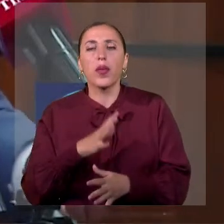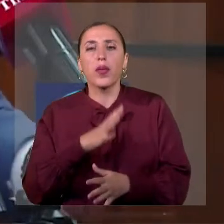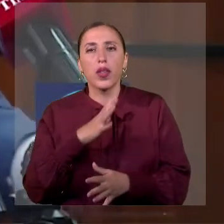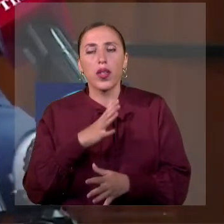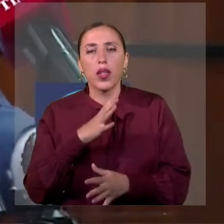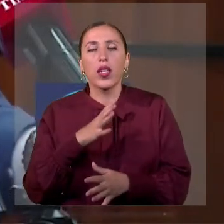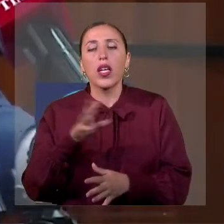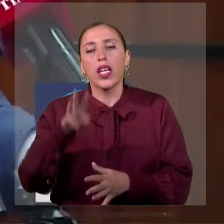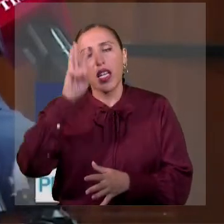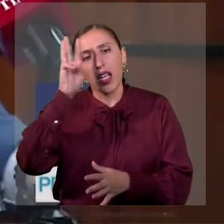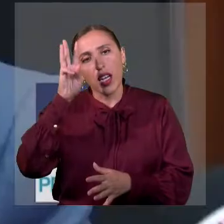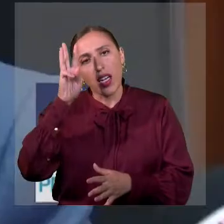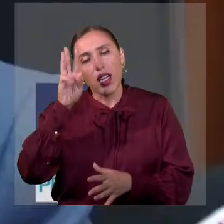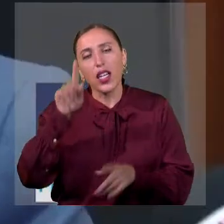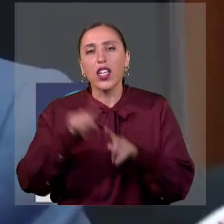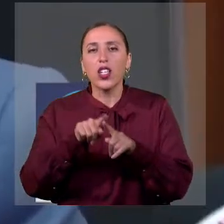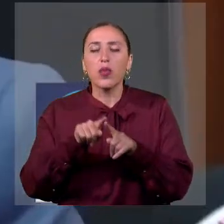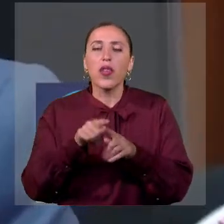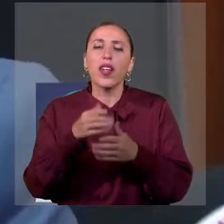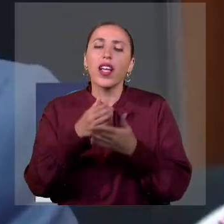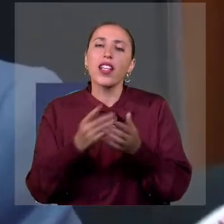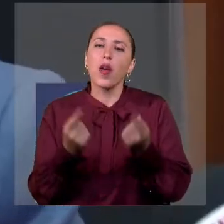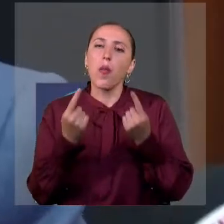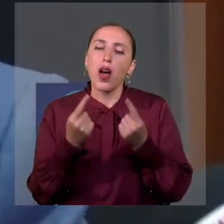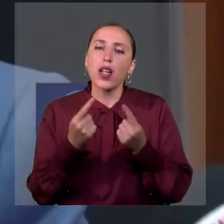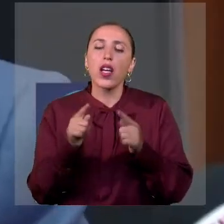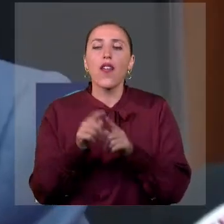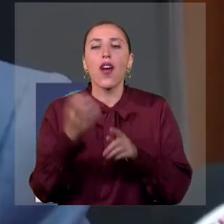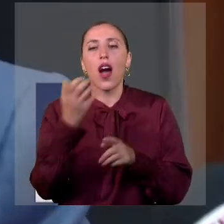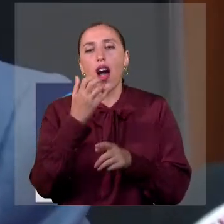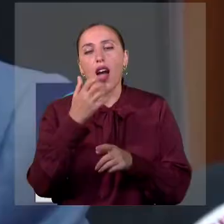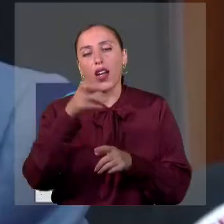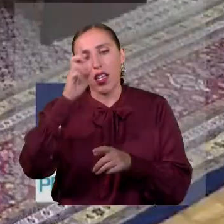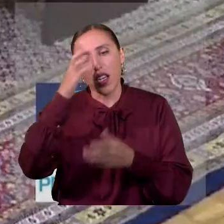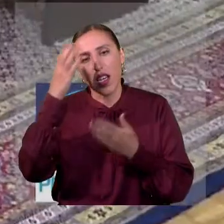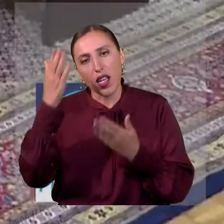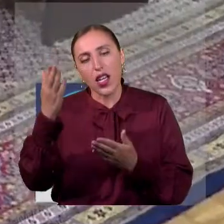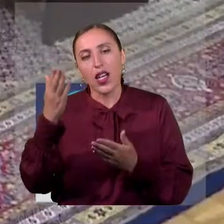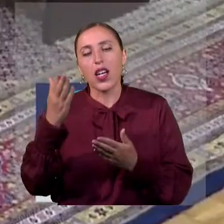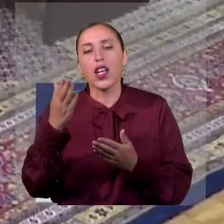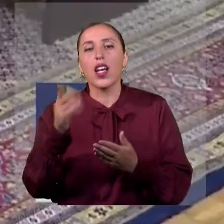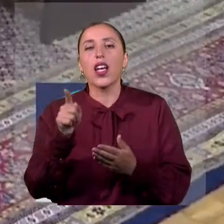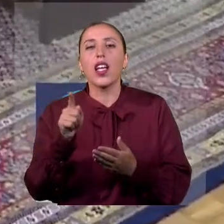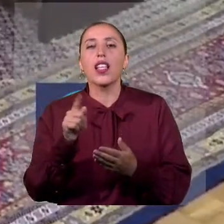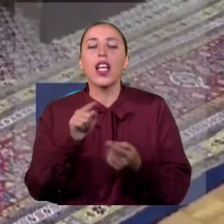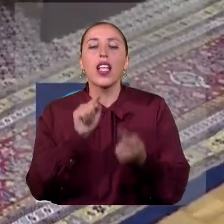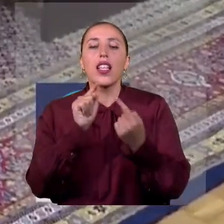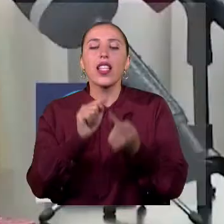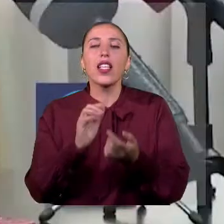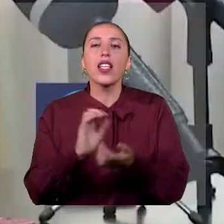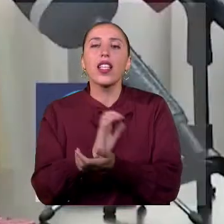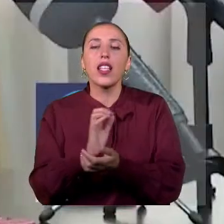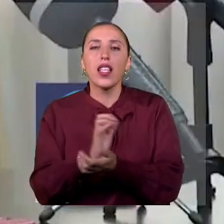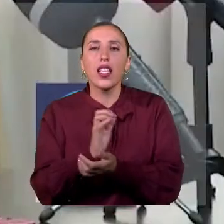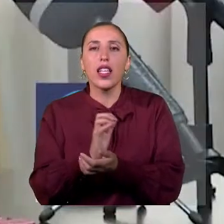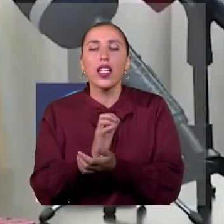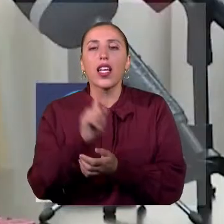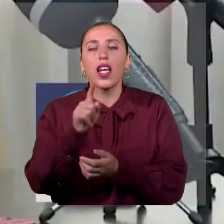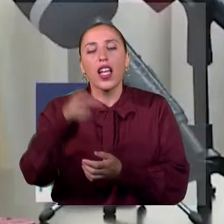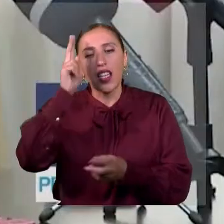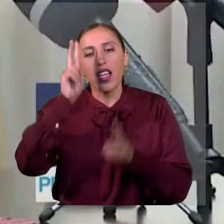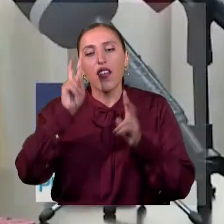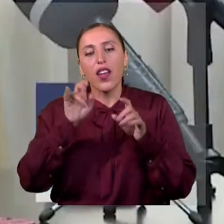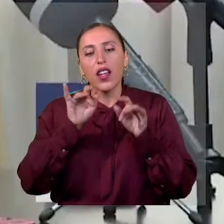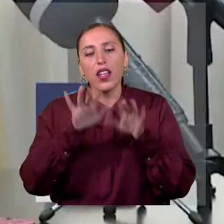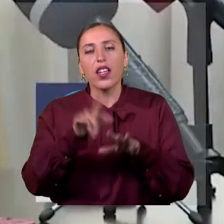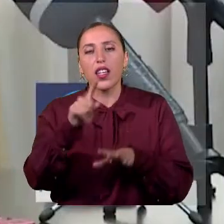թե կիսապաշտոնական և թե արտերկրում գործող ընդդիմադիր մամուլին, հայտարարելու, որ նա խախտում է դիվանագիտական էթիկայի կանոնները։ Այդպես